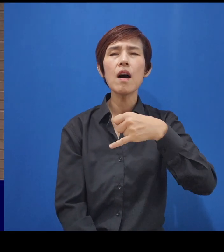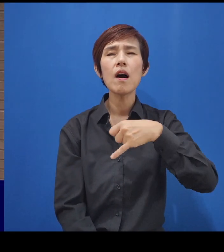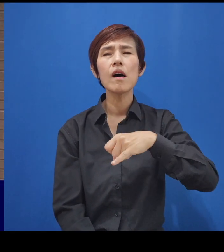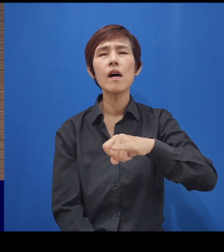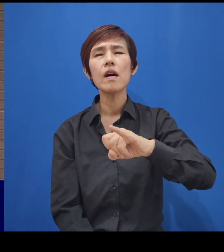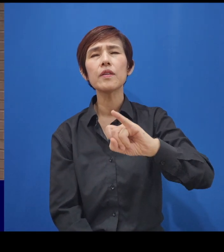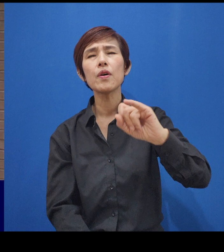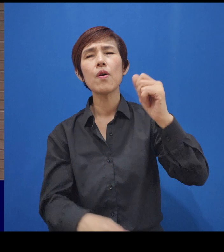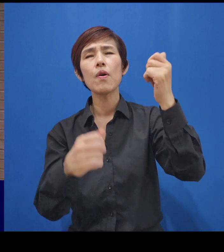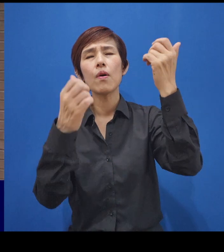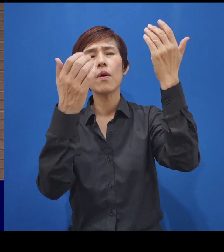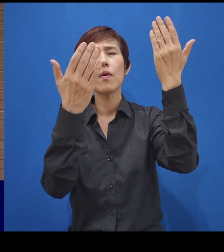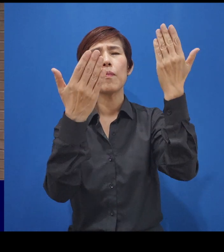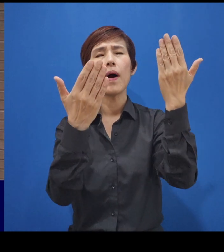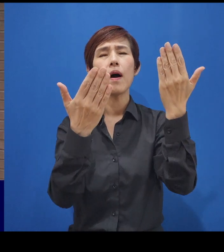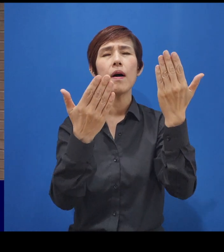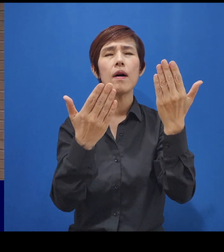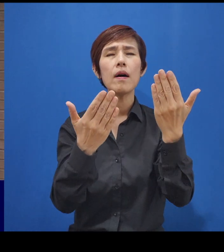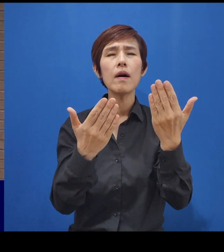주의 자녀